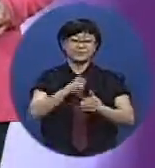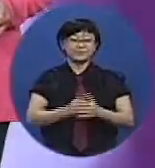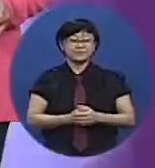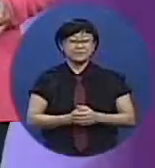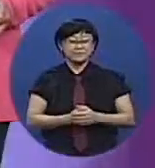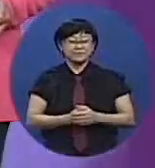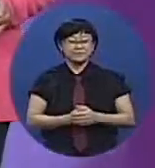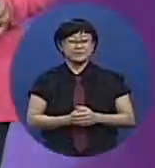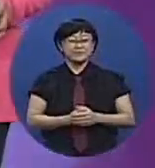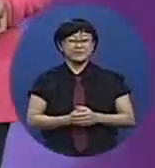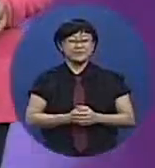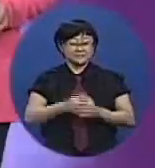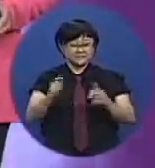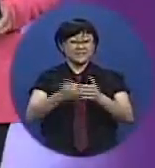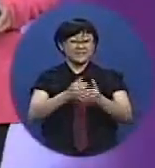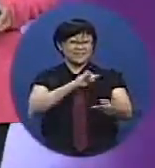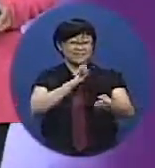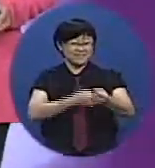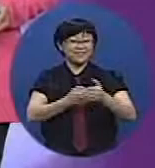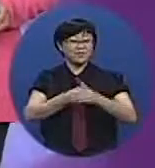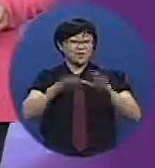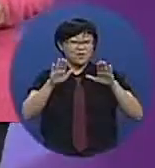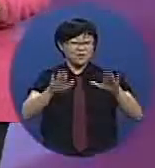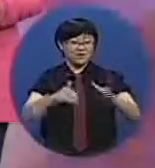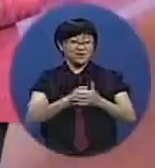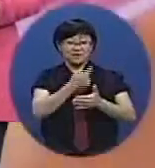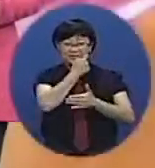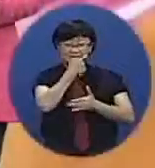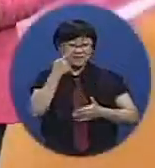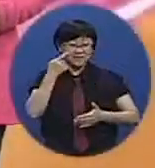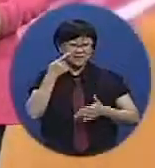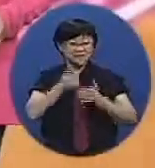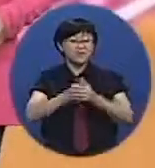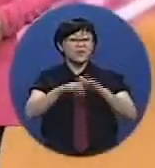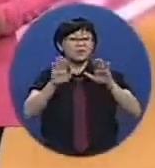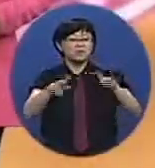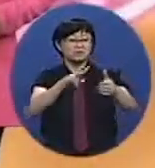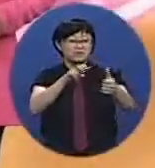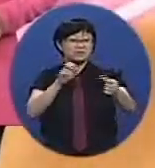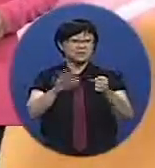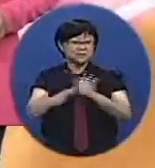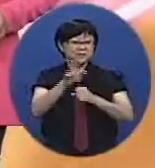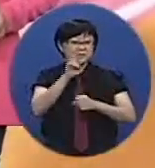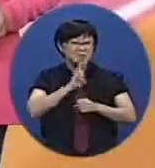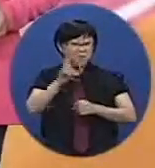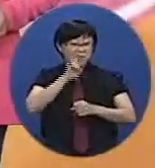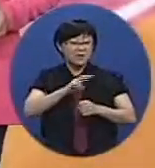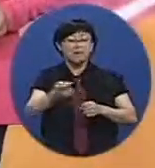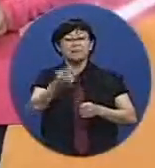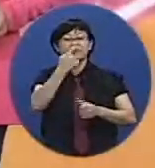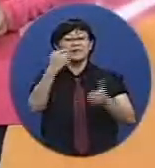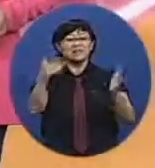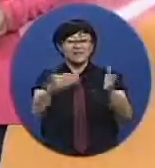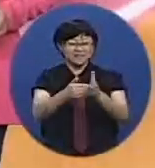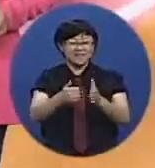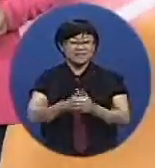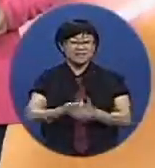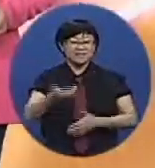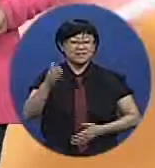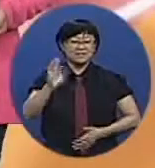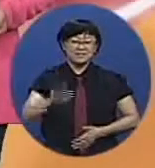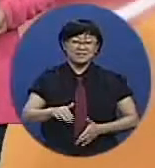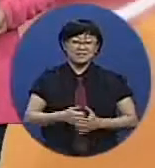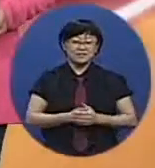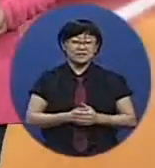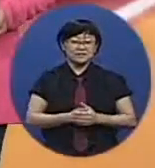그 실력 네. 그대로 들어보겠습니다. 오늘 미운 사랑 준비하셨죠? 예, 예, 그건 이제 배우는데. 네. 예, 그게 좀,